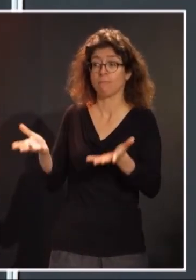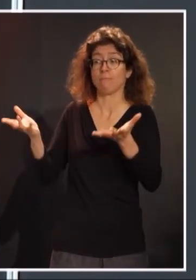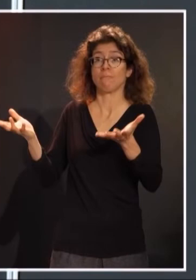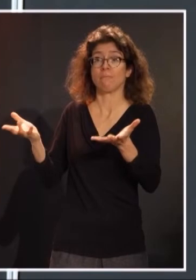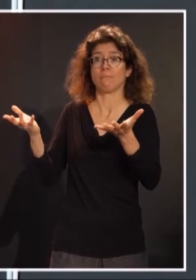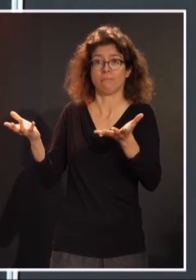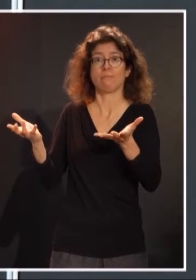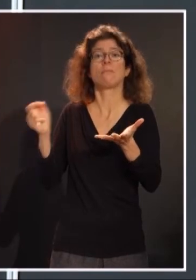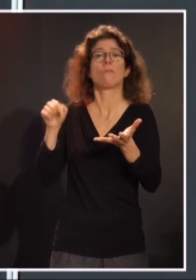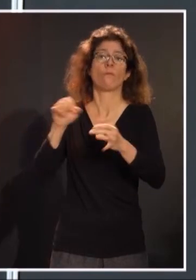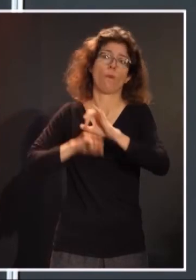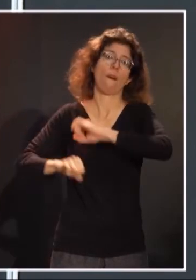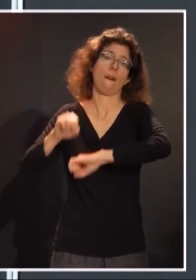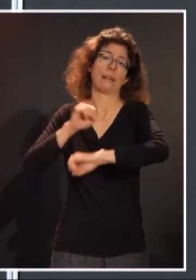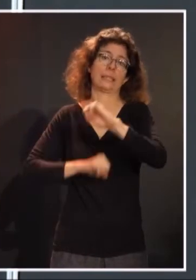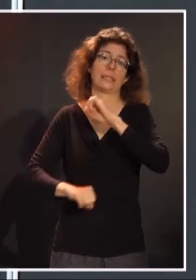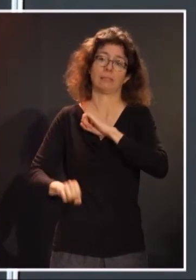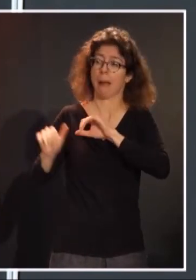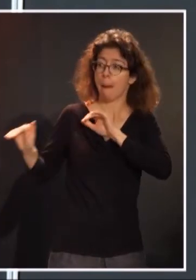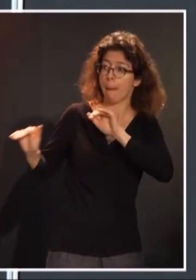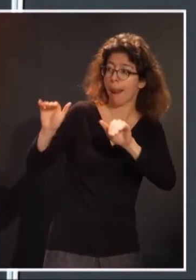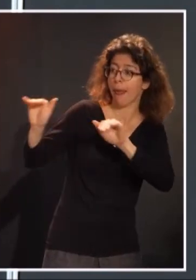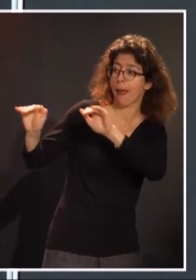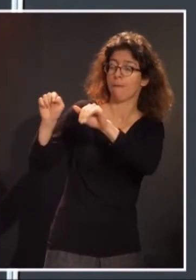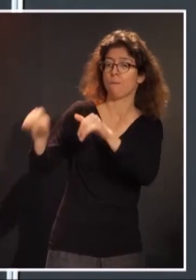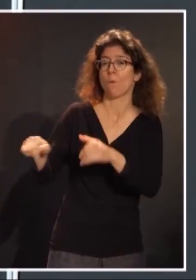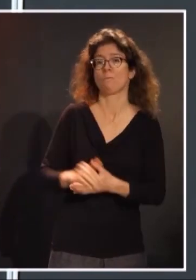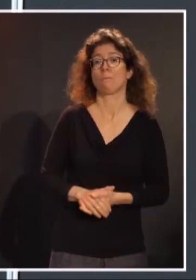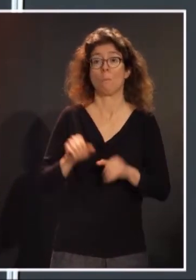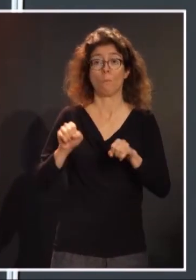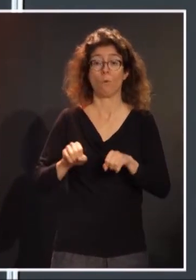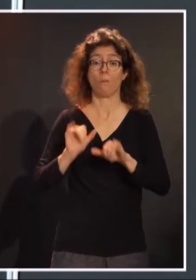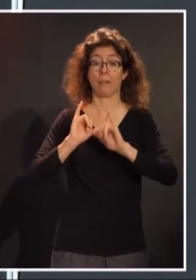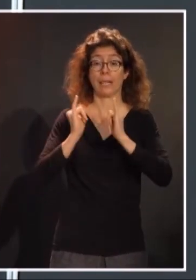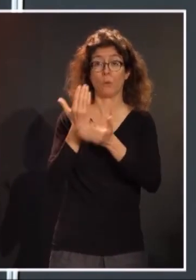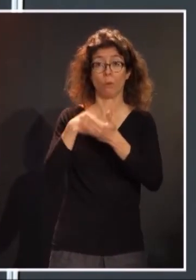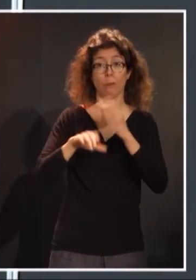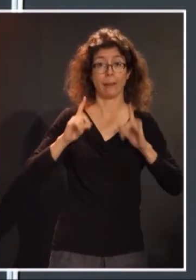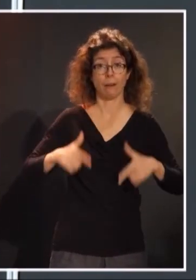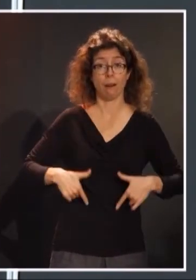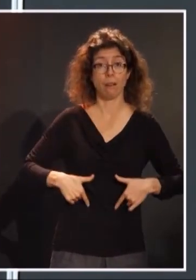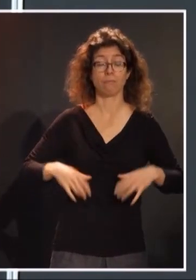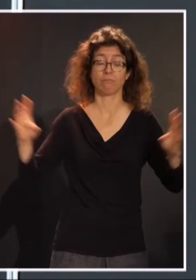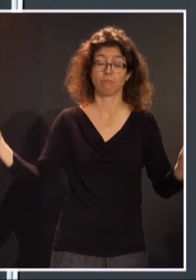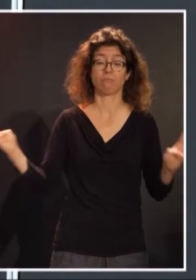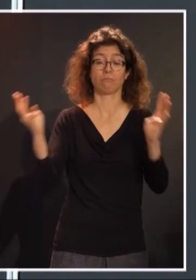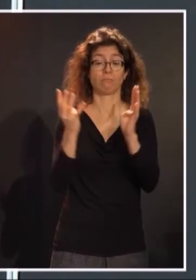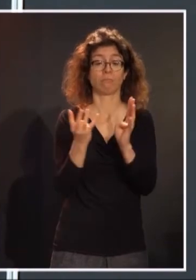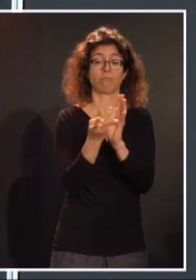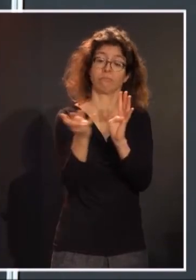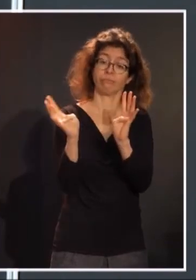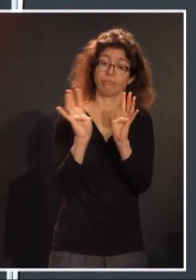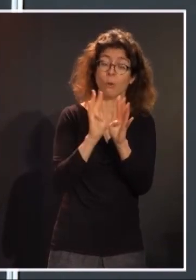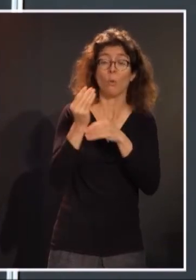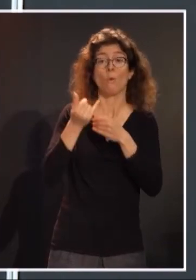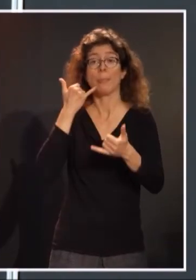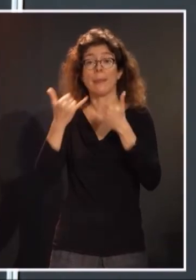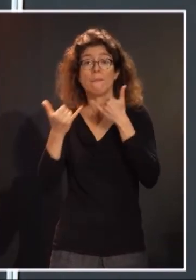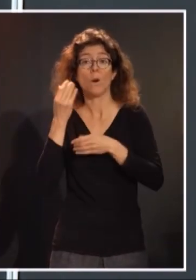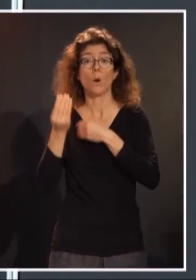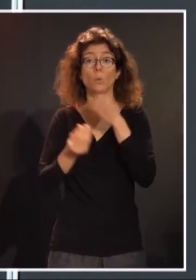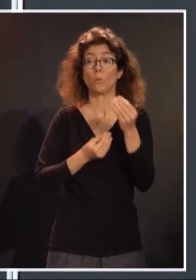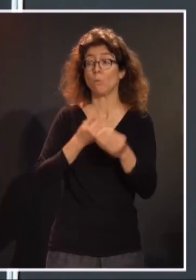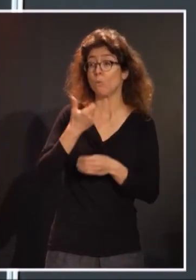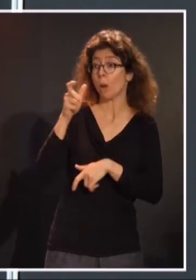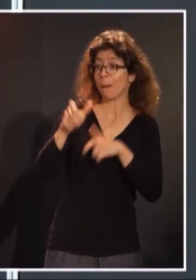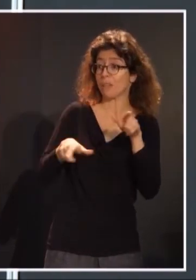doit mettre en place et porter, que ce soit par des réunions à l'école où on se rencontre tous ensemble, ou des échanges téléphoniques, ou des séances à plusieurs.